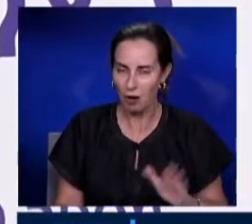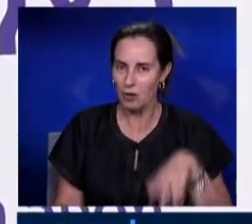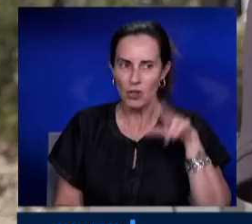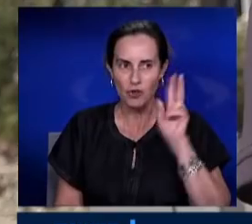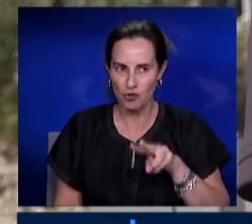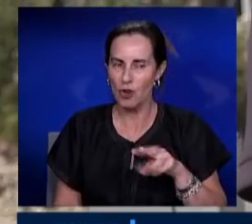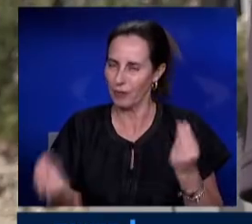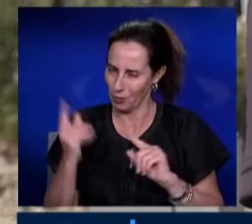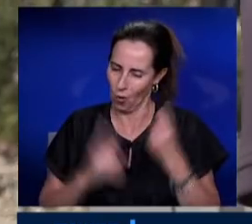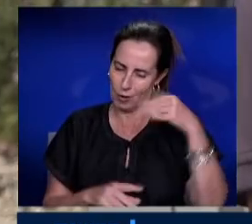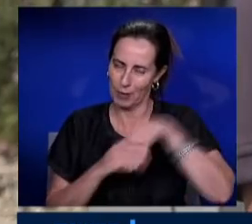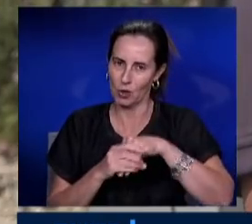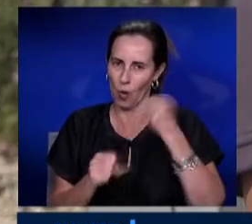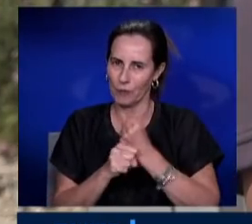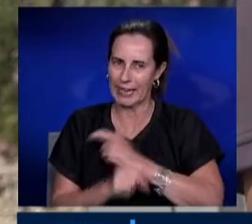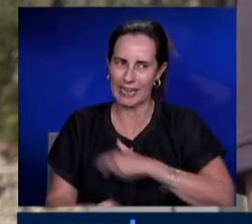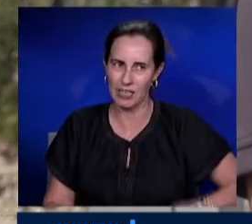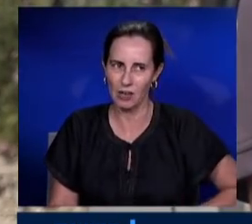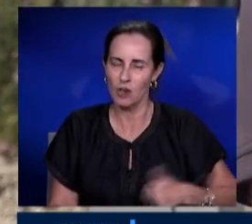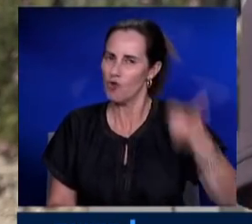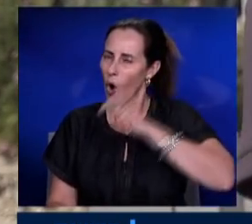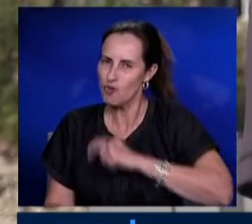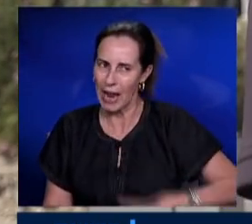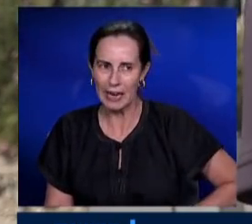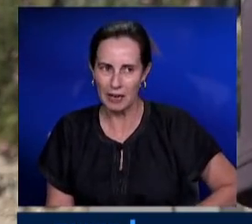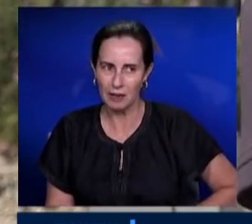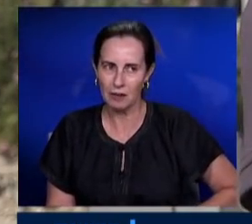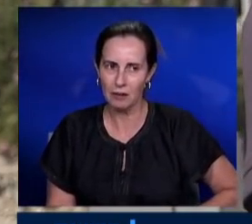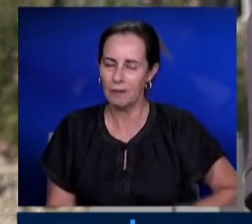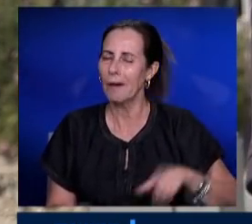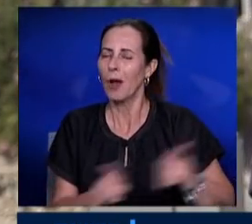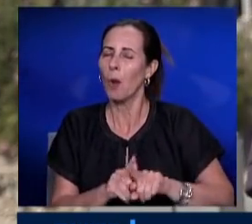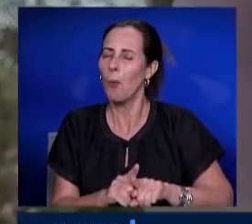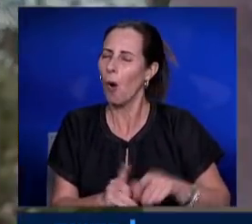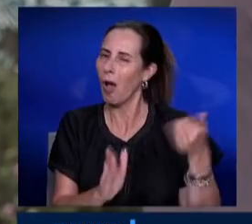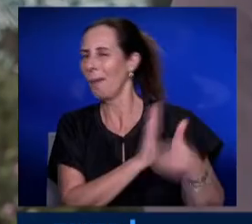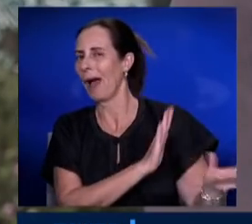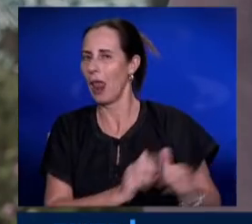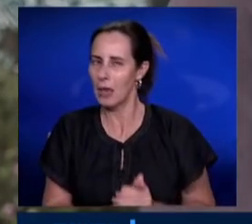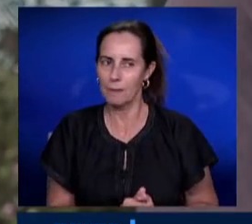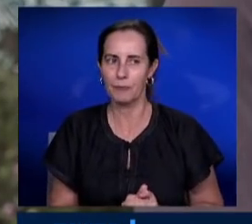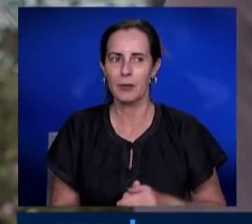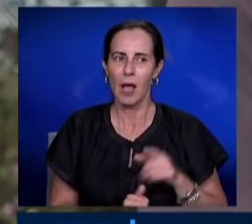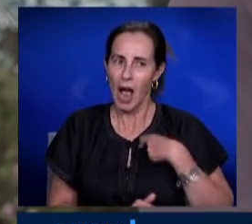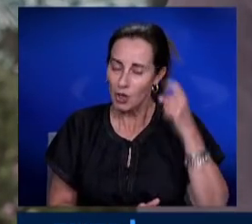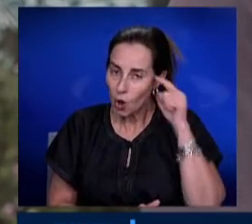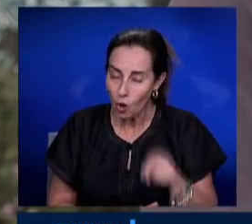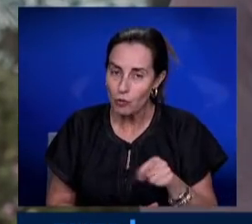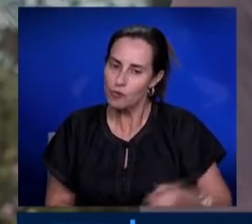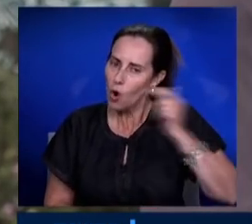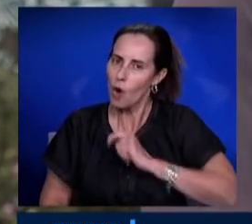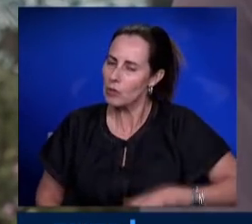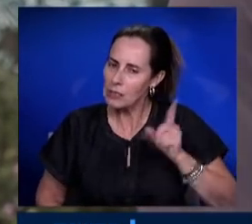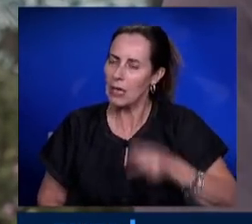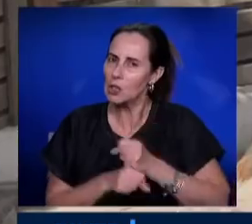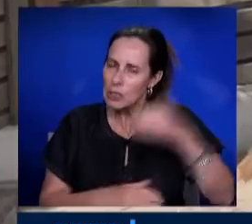דברים כאלה בין עובדי עירייה, שראש העיר מעלים את זה, מטטט תחת השולחן. זה, אני חושב שראש העיר צריך לעשות